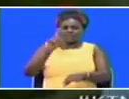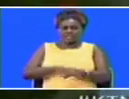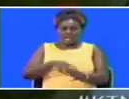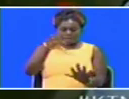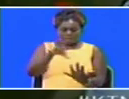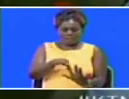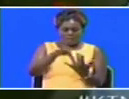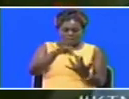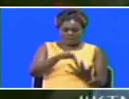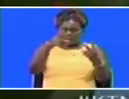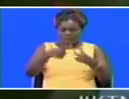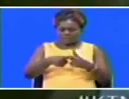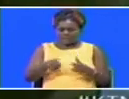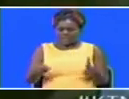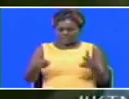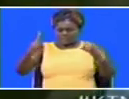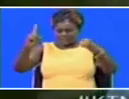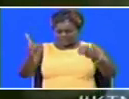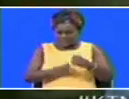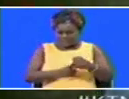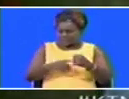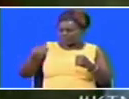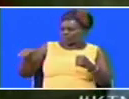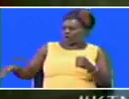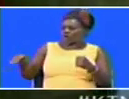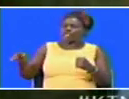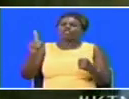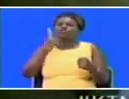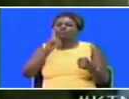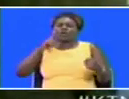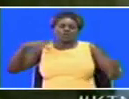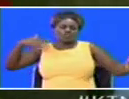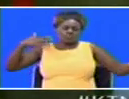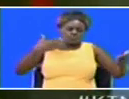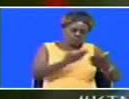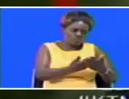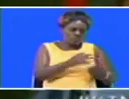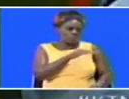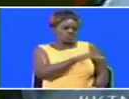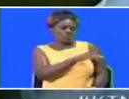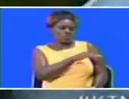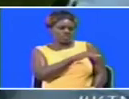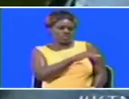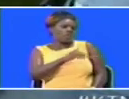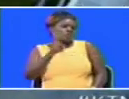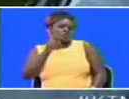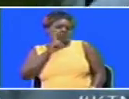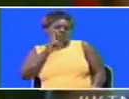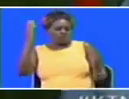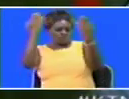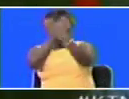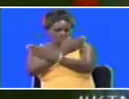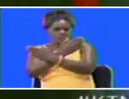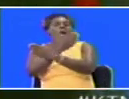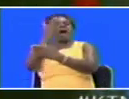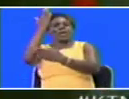mch jujo ambayo inat jiwa kuan saa 12 asubu hiyo kesho na kenda hadi jion na anju kuf kesho usiku tuna